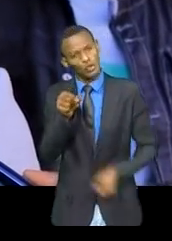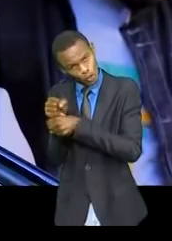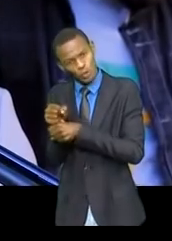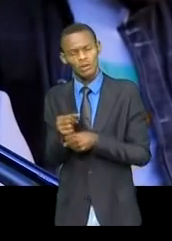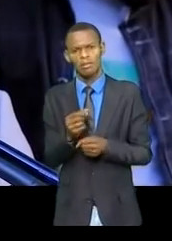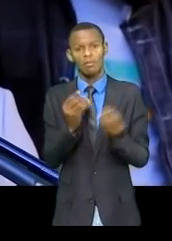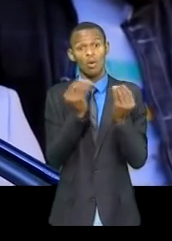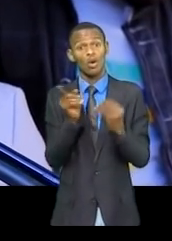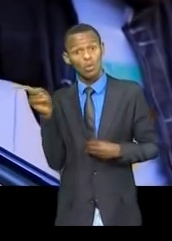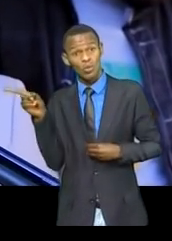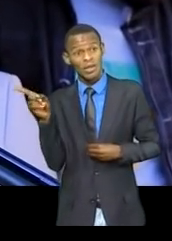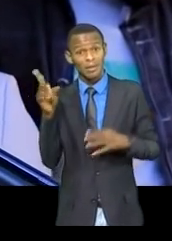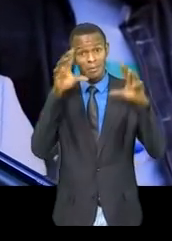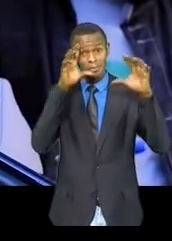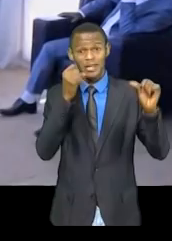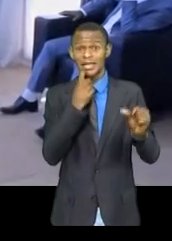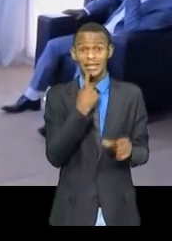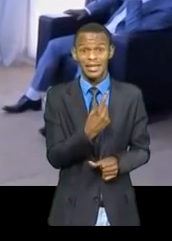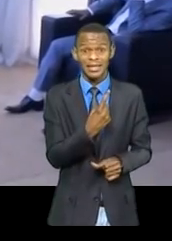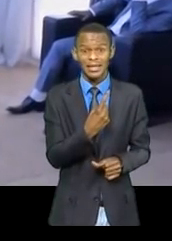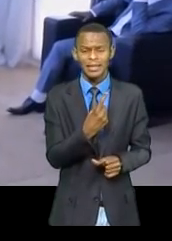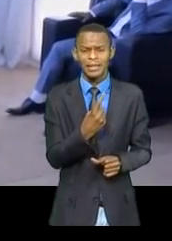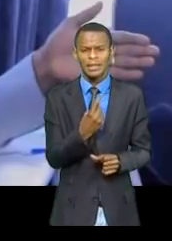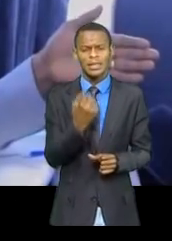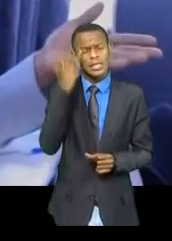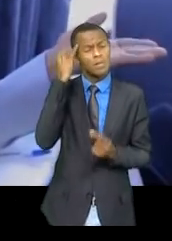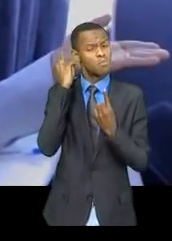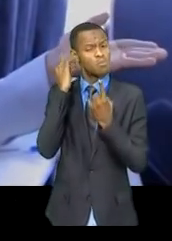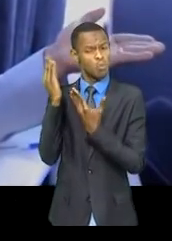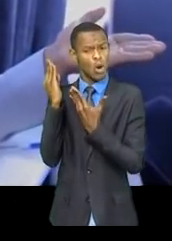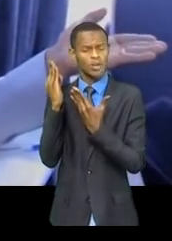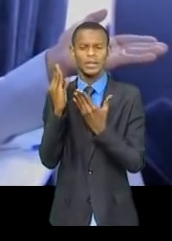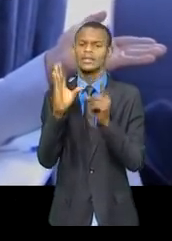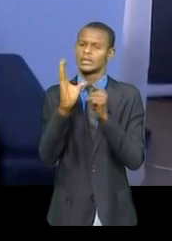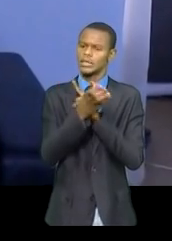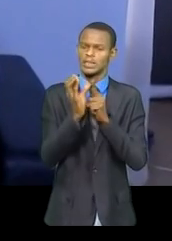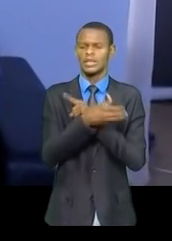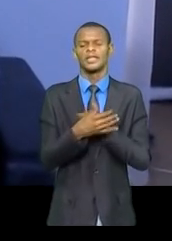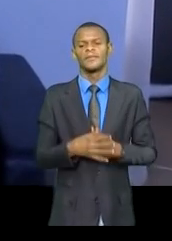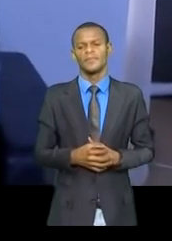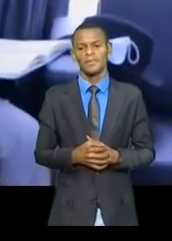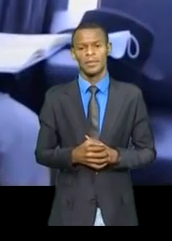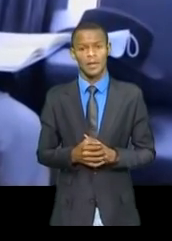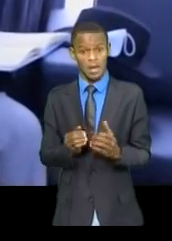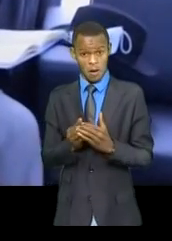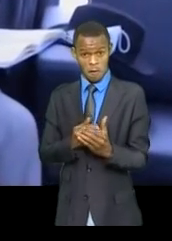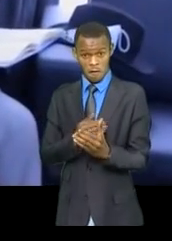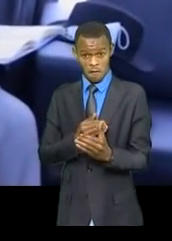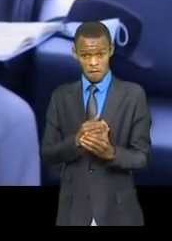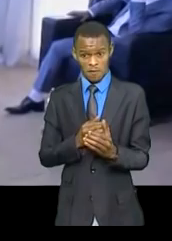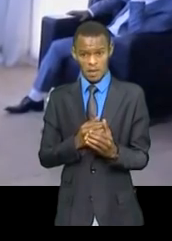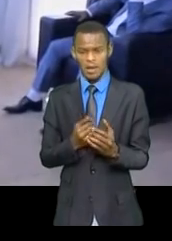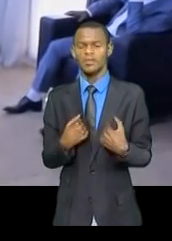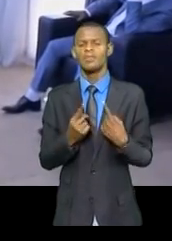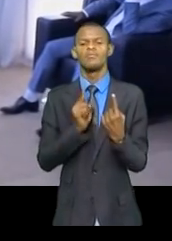de Troie. Nous devons tous soutenir le chef de l'État. Bien avant le jour de la manifestation, Edi Moké est allé présenter ses civilités